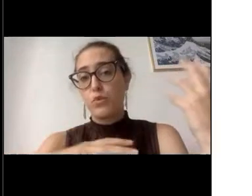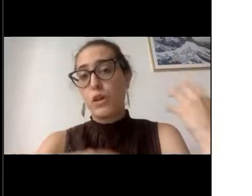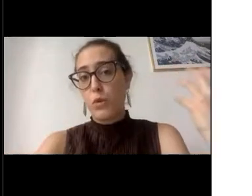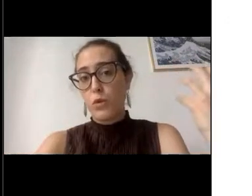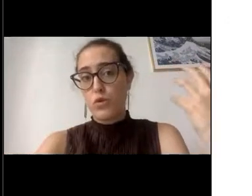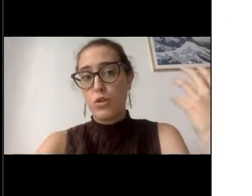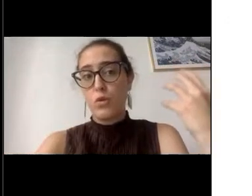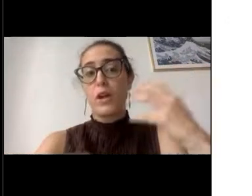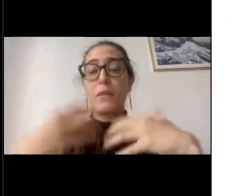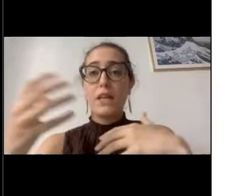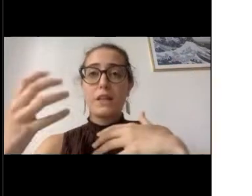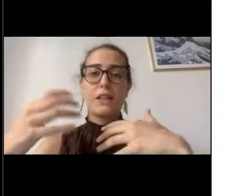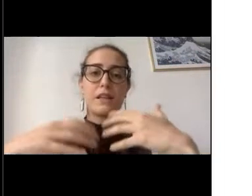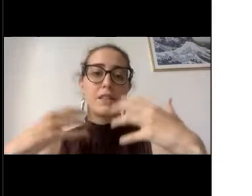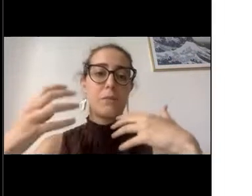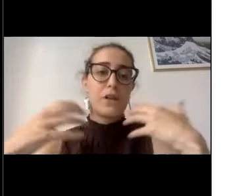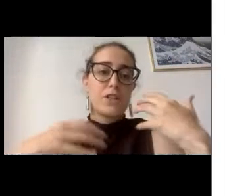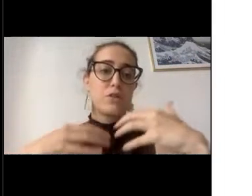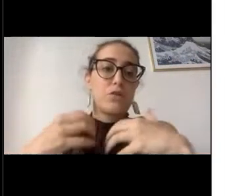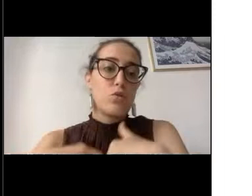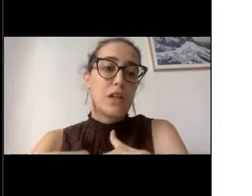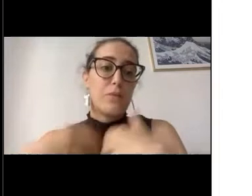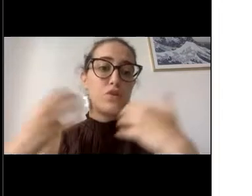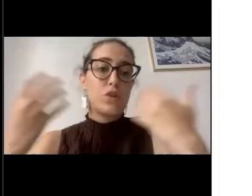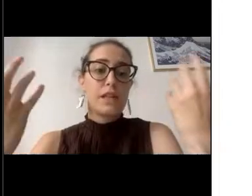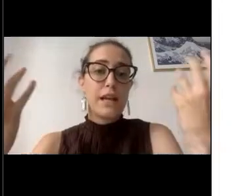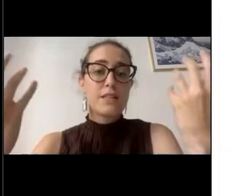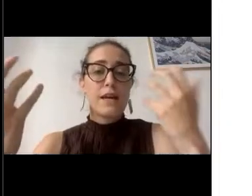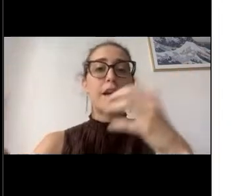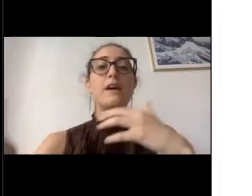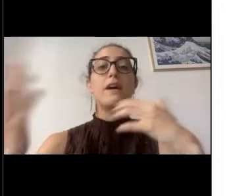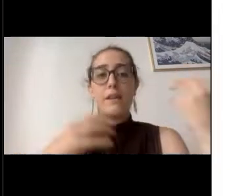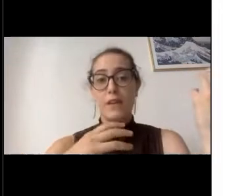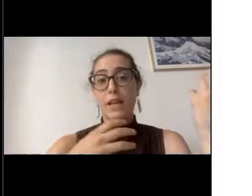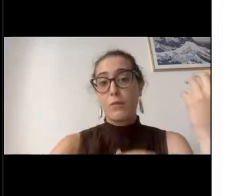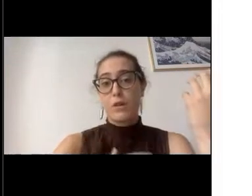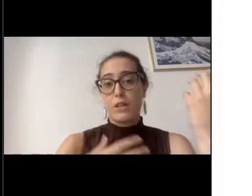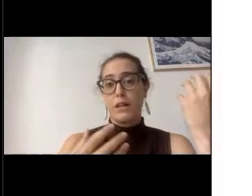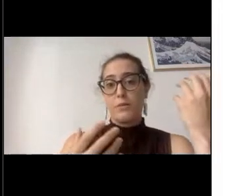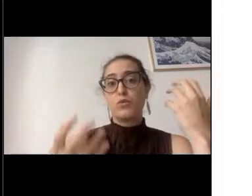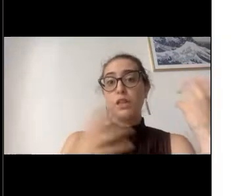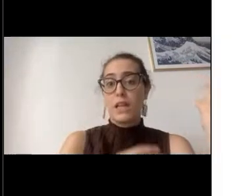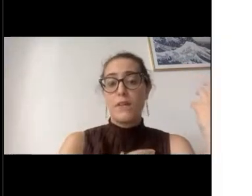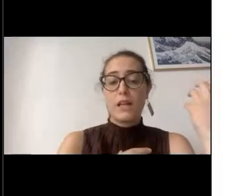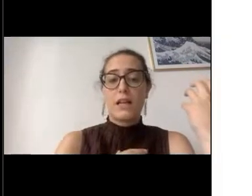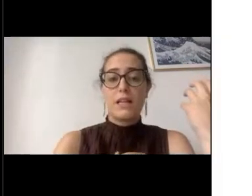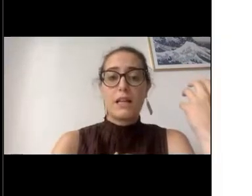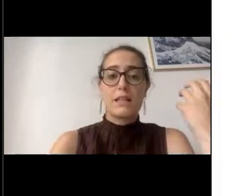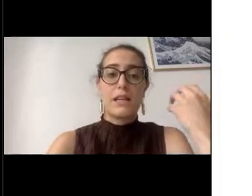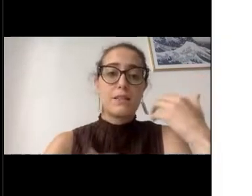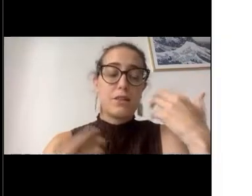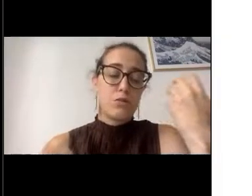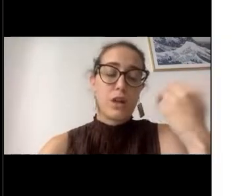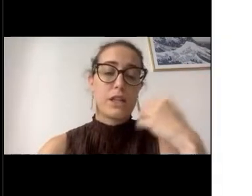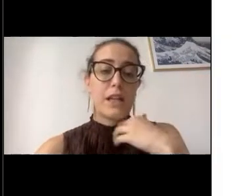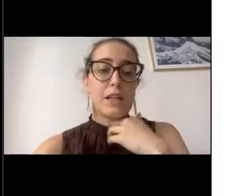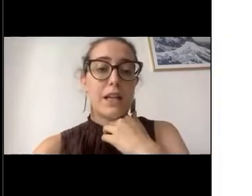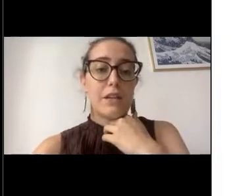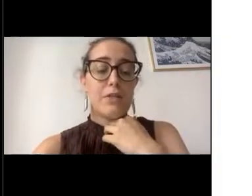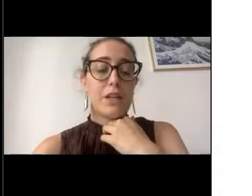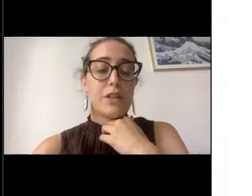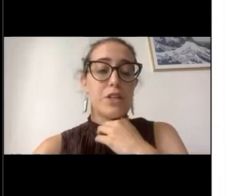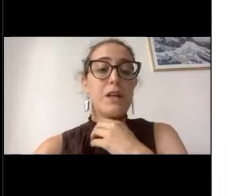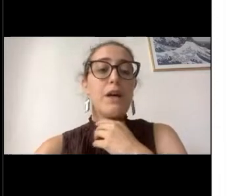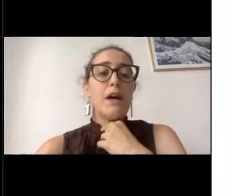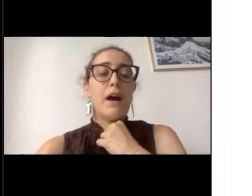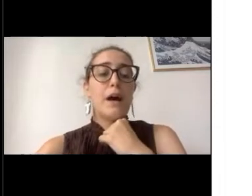deriva appunto da questo settore mentre il 36 per cento di tutte le emissioni di gas serra viene da appunto deriva dalla dal settore degli